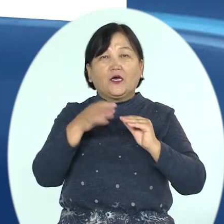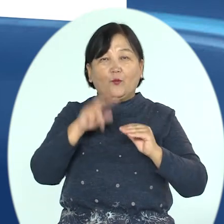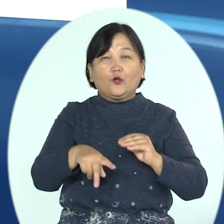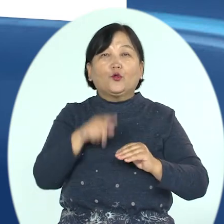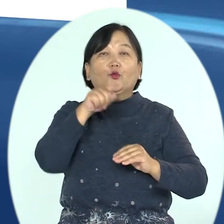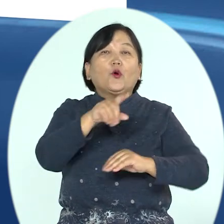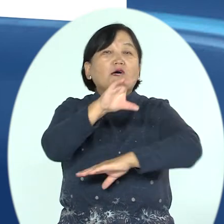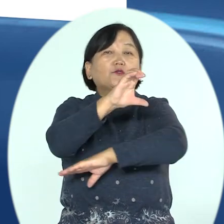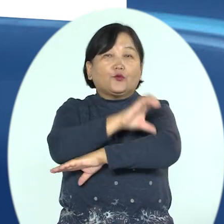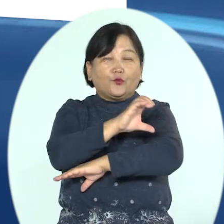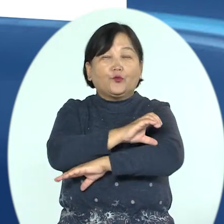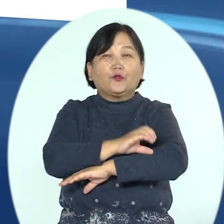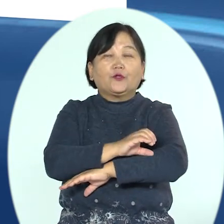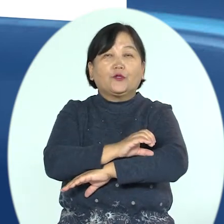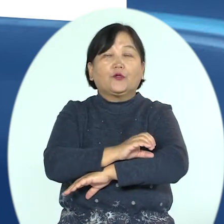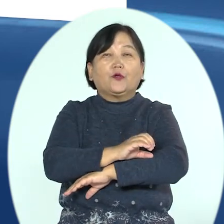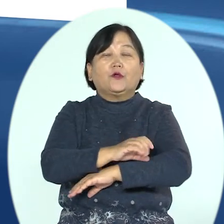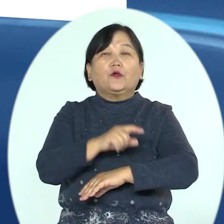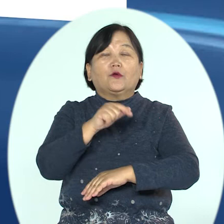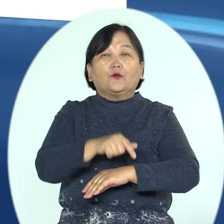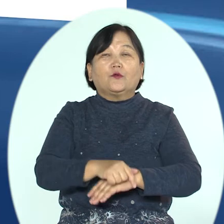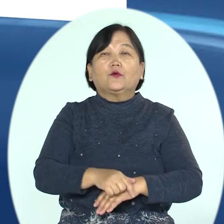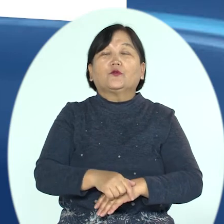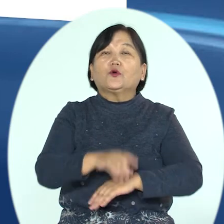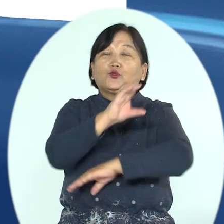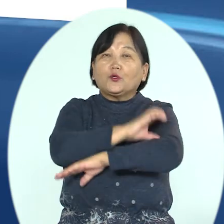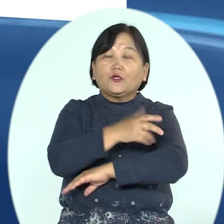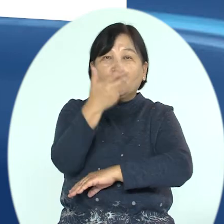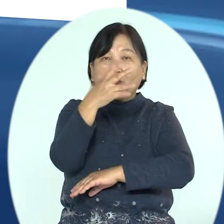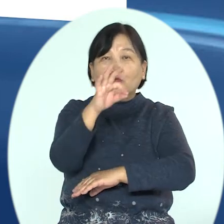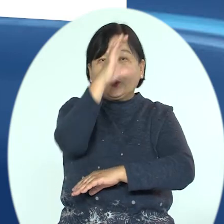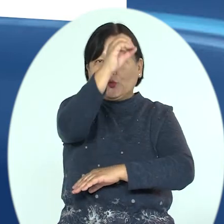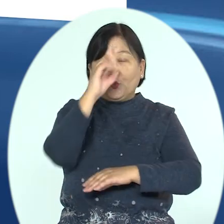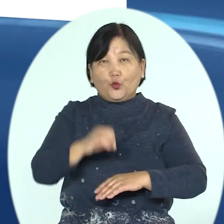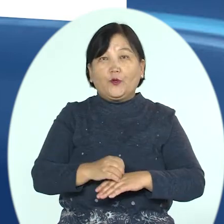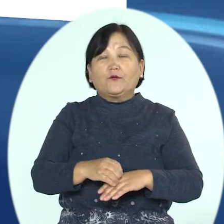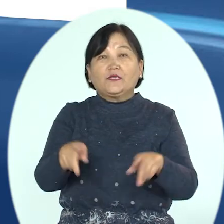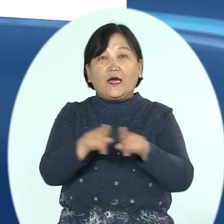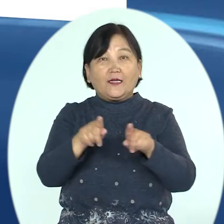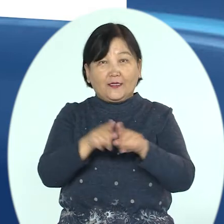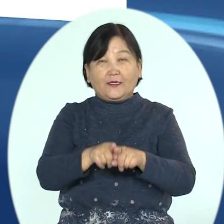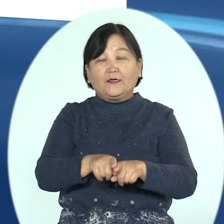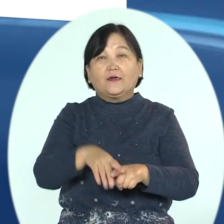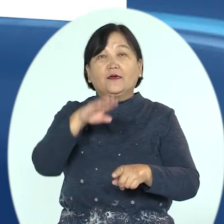сургуулийнх нь сургалтын төлбөрийнх нь 30% бол олгохдаг